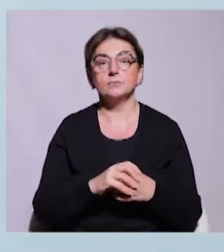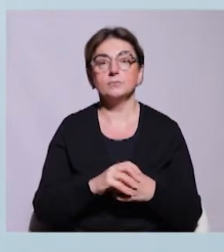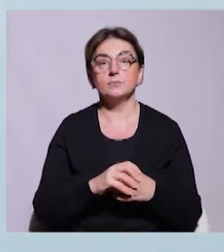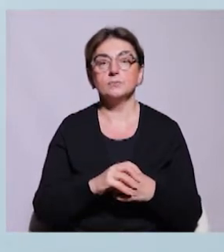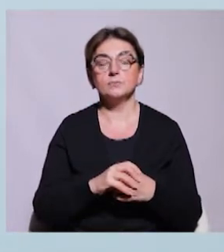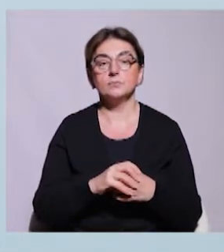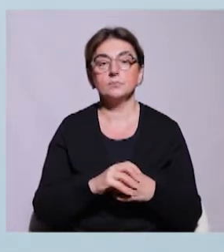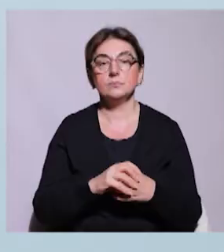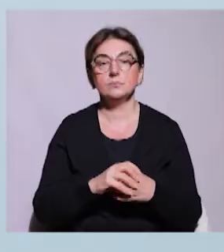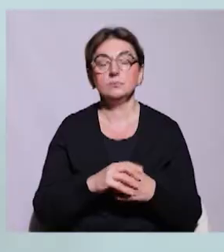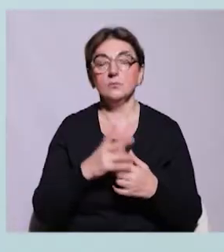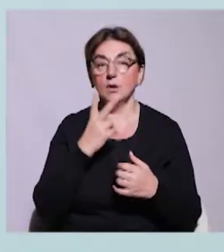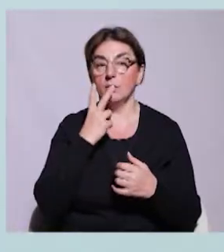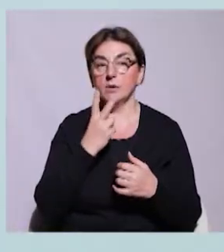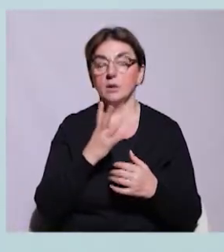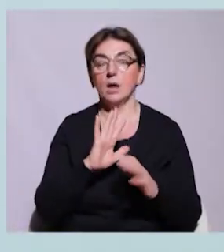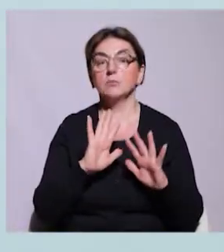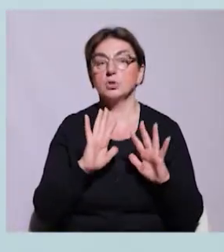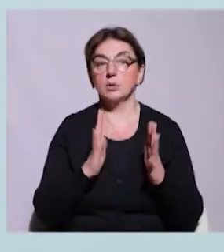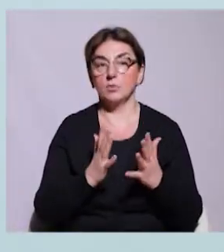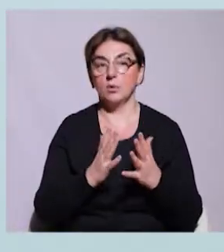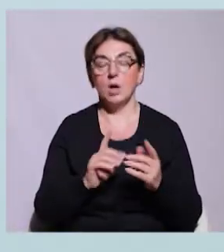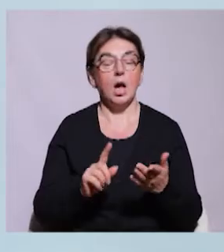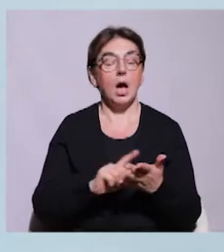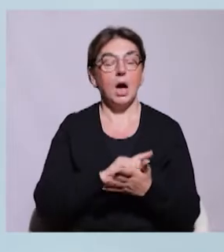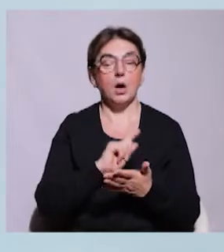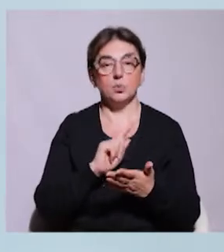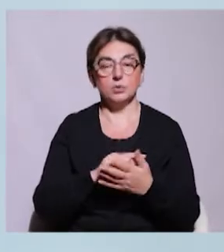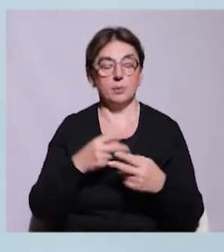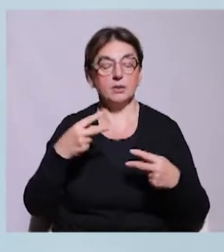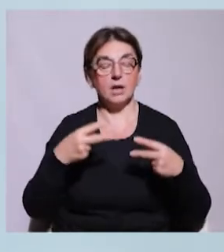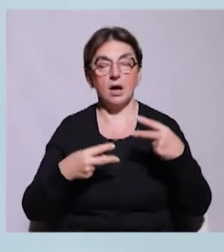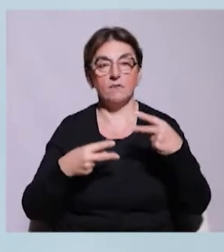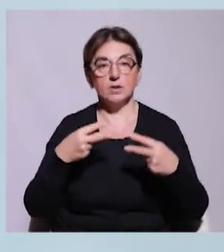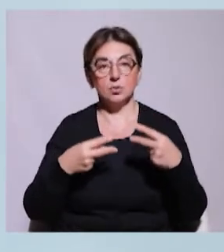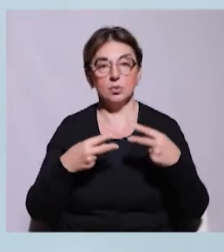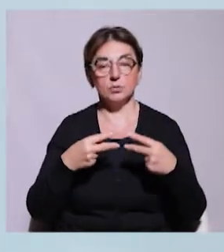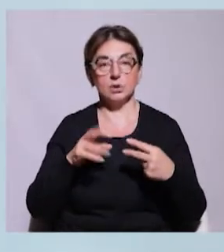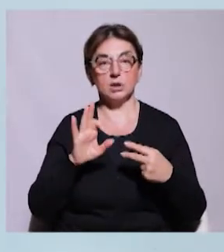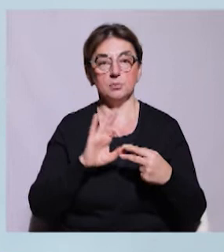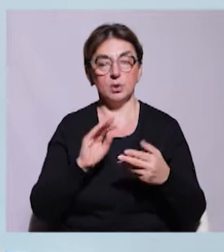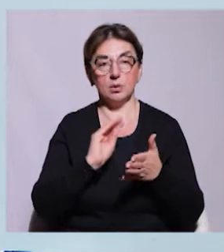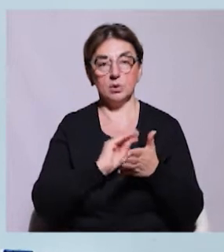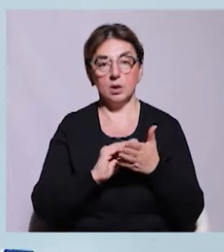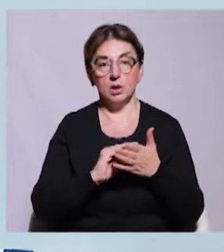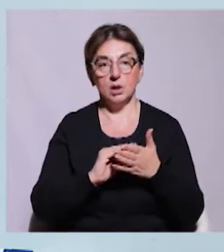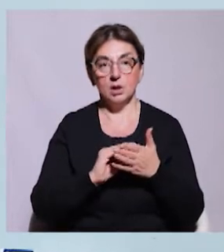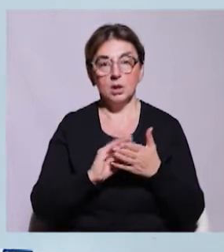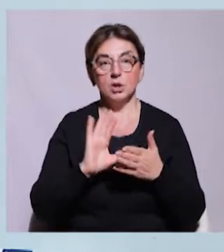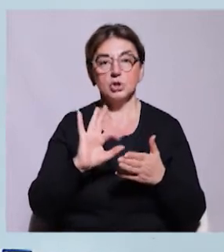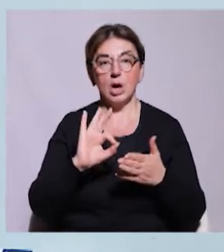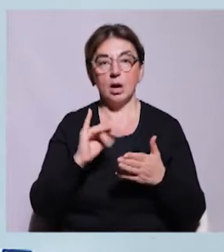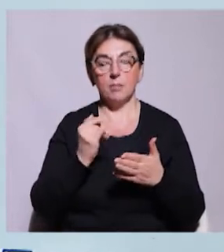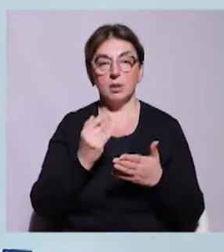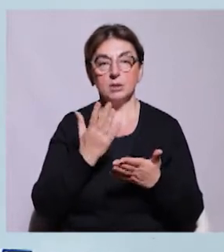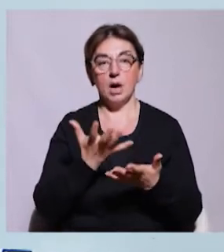ნატრიუმის ოქსიდი. ჩვენ ვხედავთ, რომ ამ შემთხვევაში აუცილებელია გავასწოროთ ქიმიური ტოლობა. დავიწყოთ